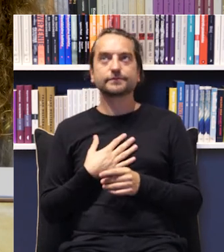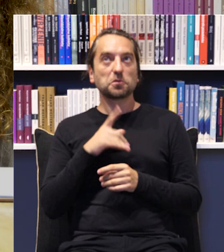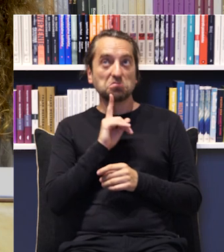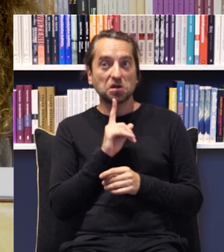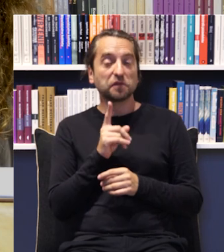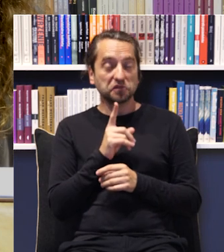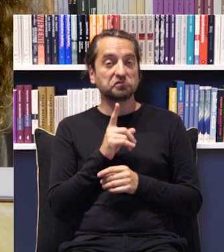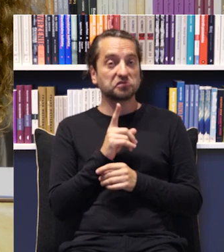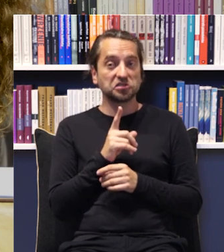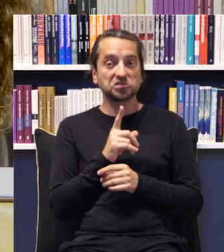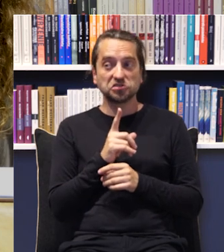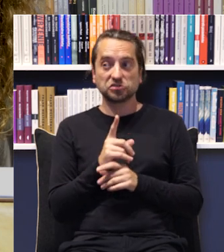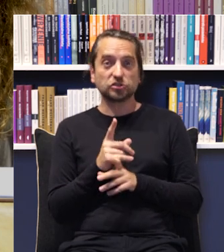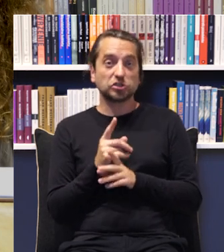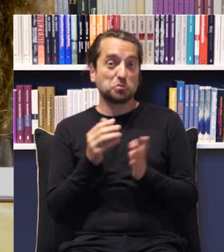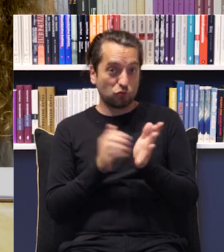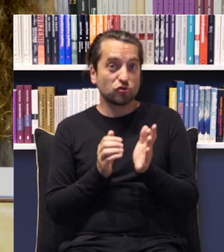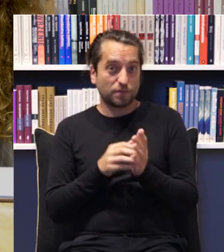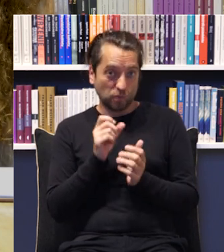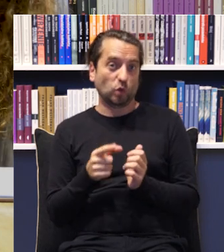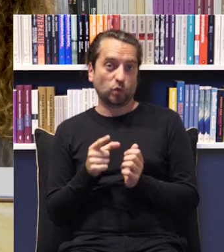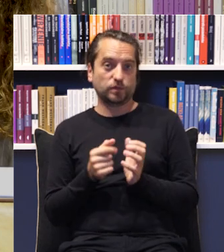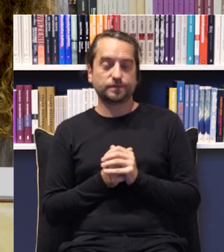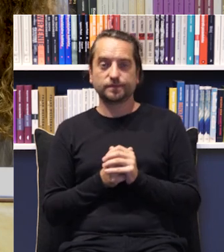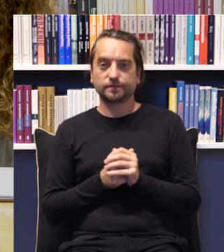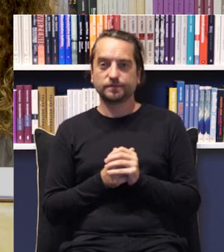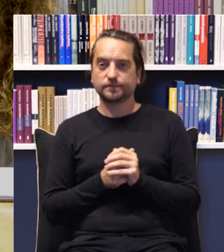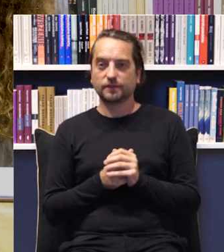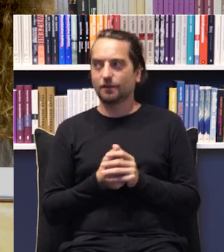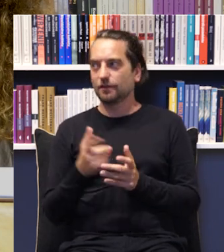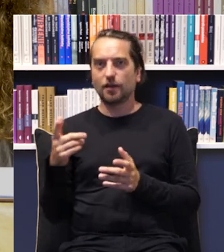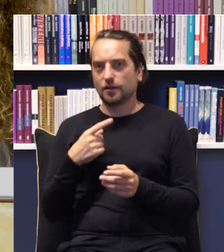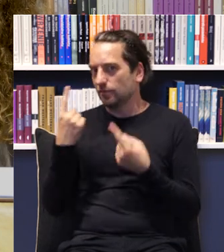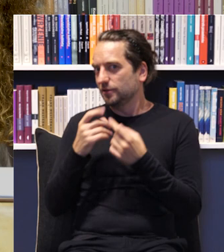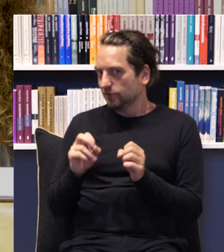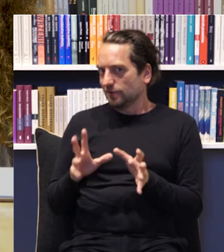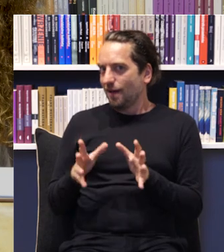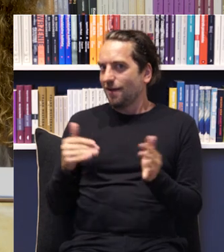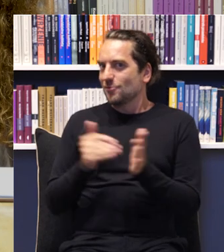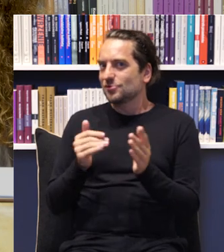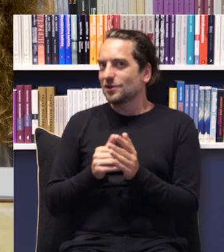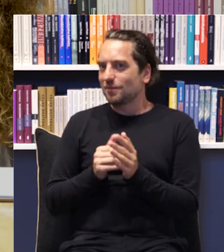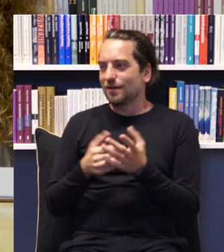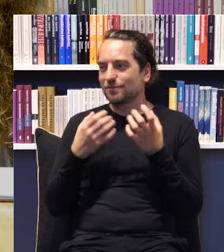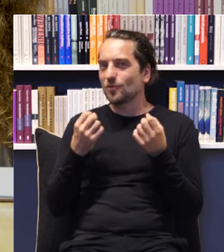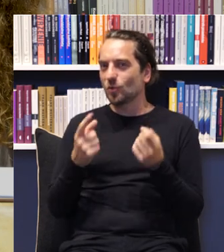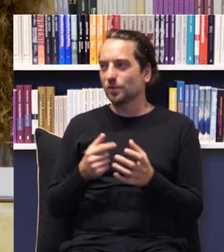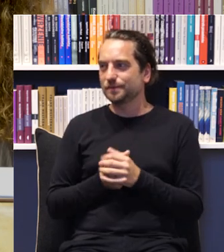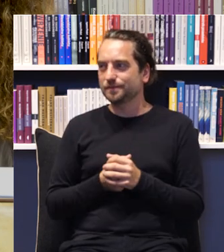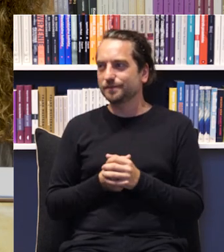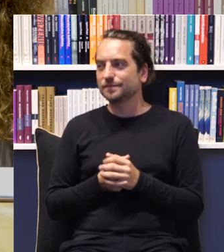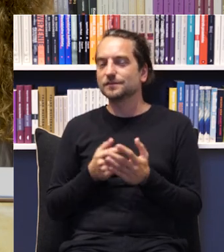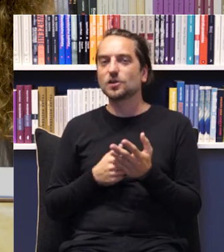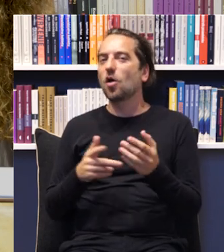z tego, że jest takie zapotrzebowanie, no nie? Że... Oj, myślę, że ogromne, jakby w jakimś sensie